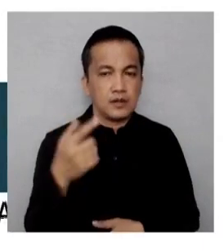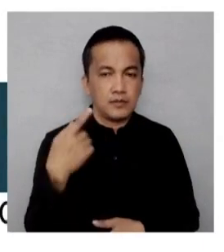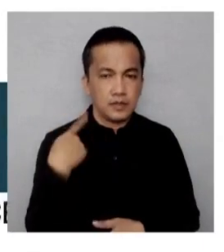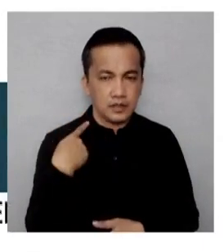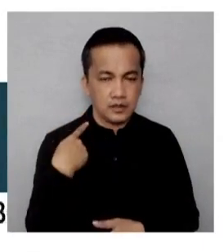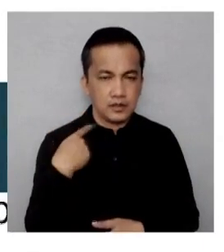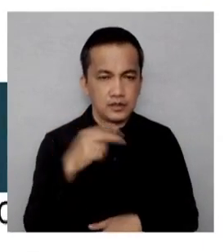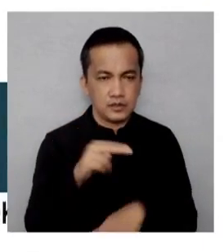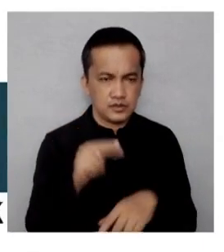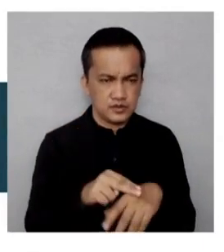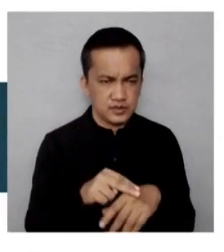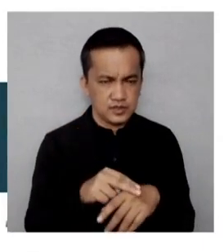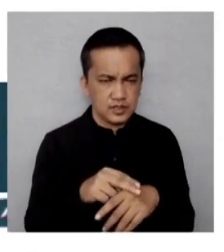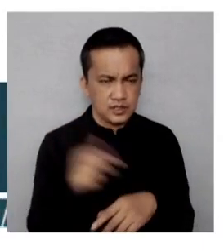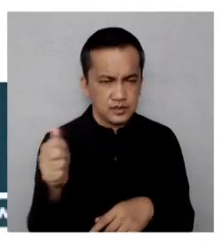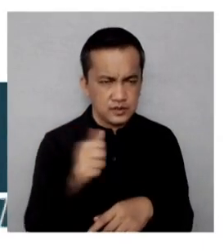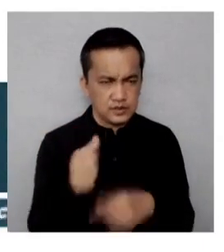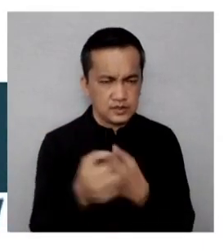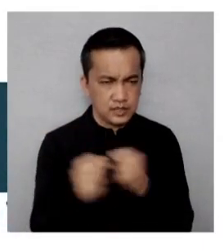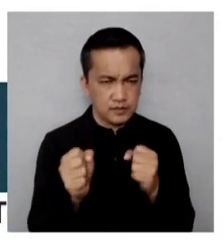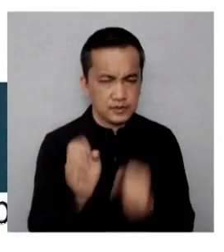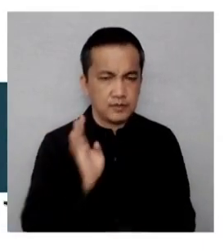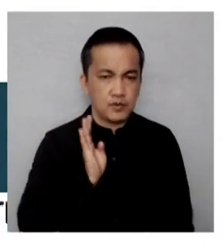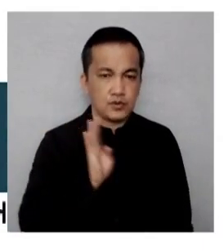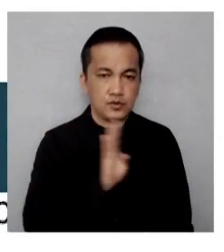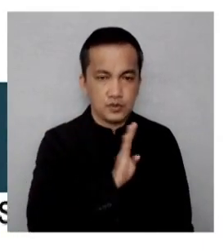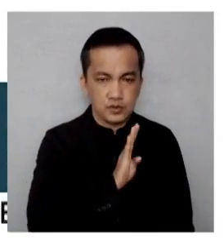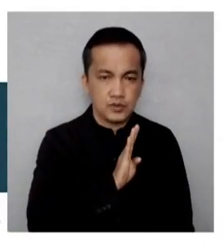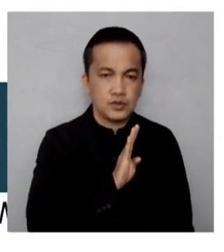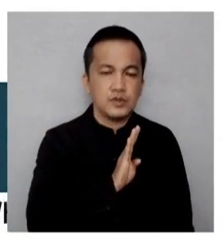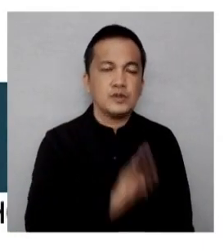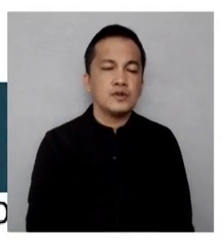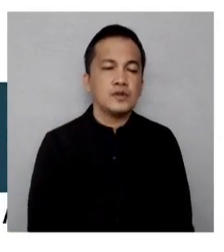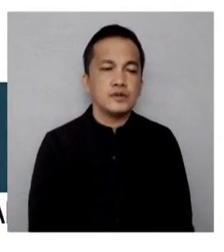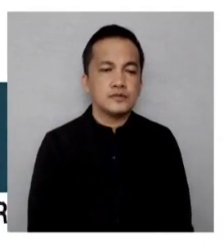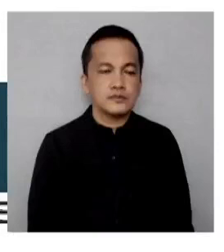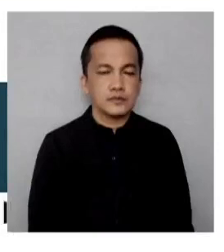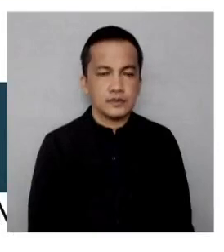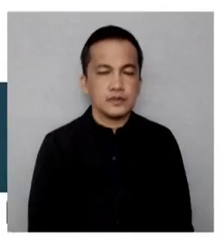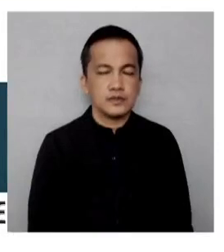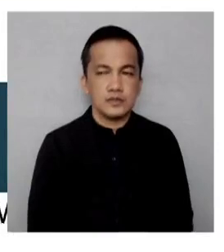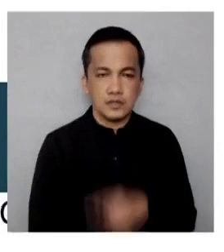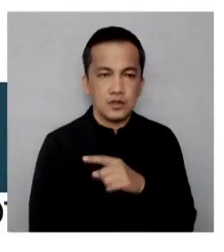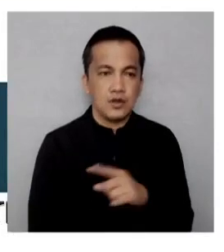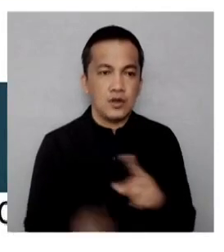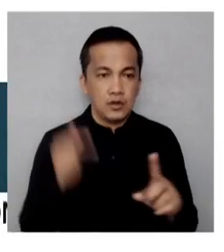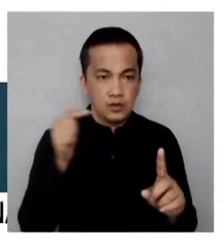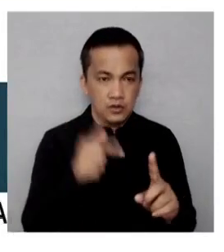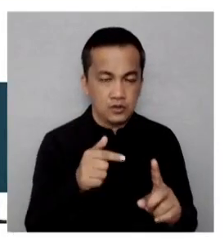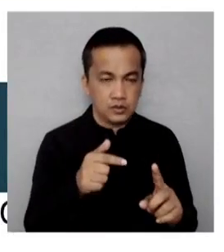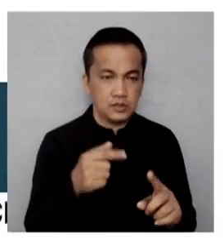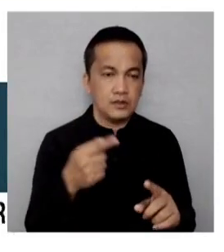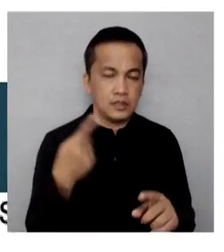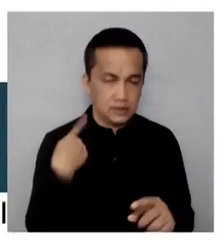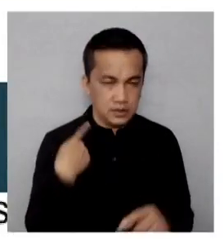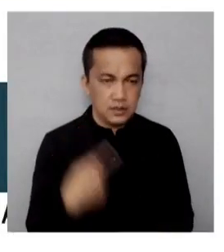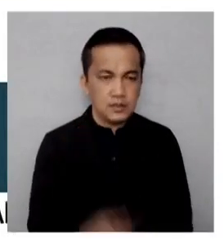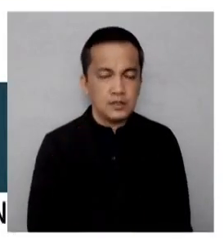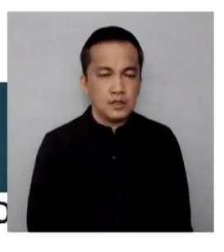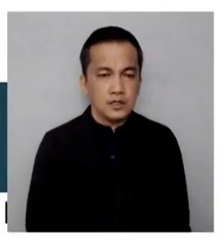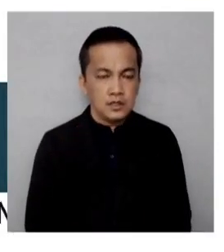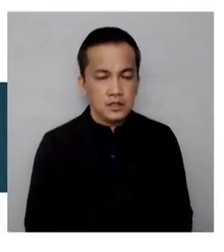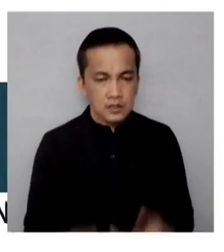National Transportation Safety Board. Yun po ang layon niya, no, na magkaroon pagkatapos niya